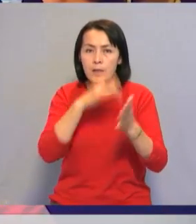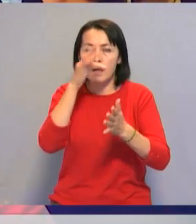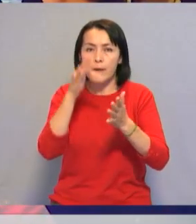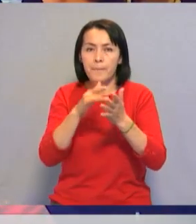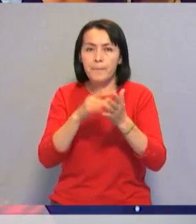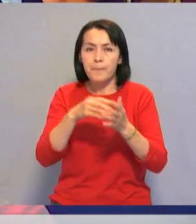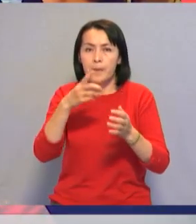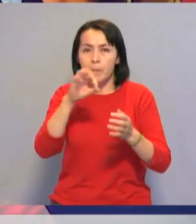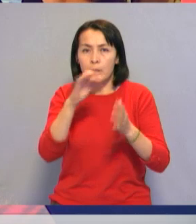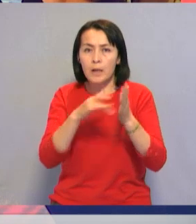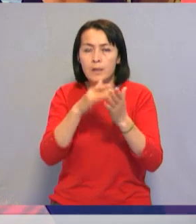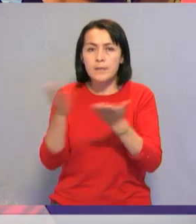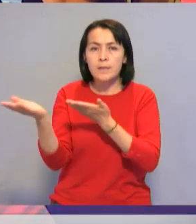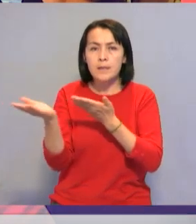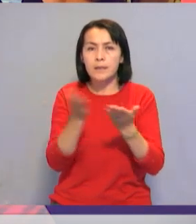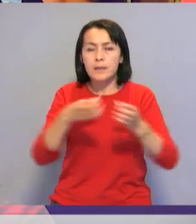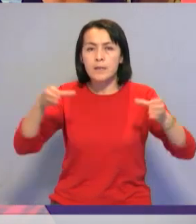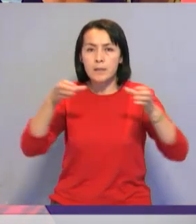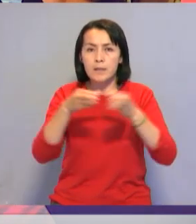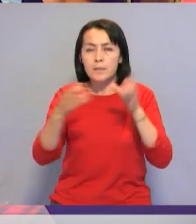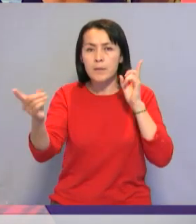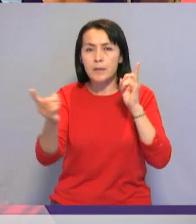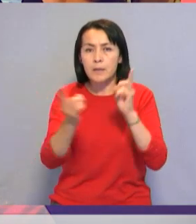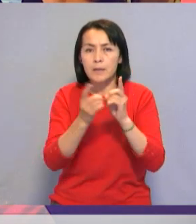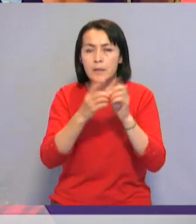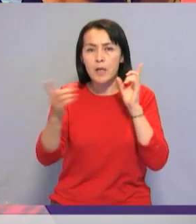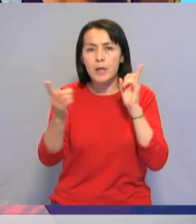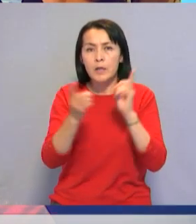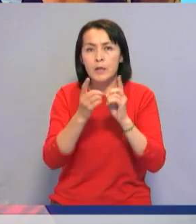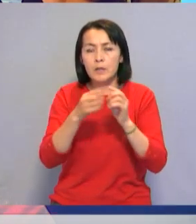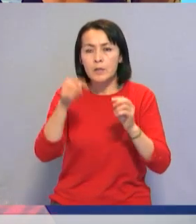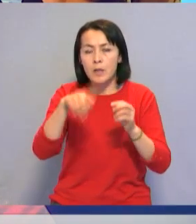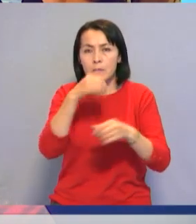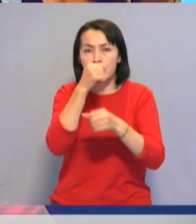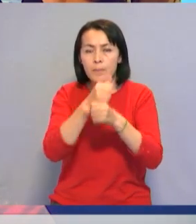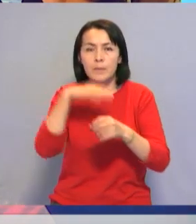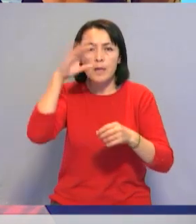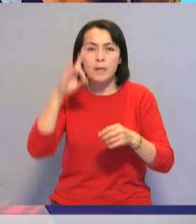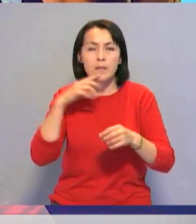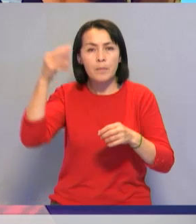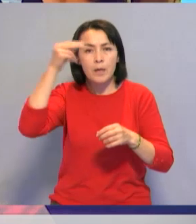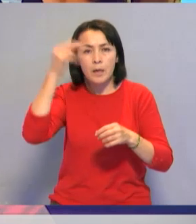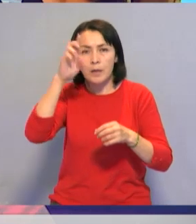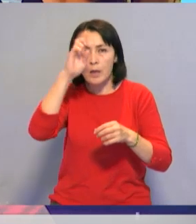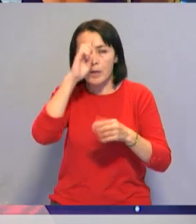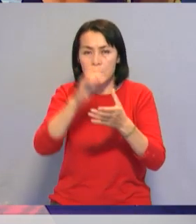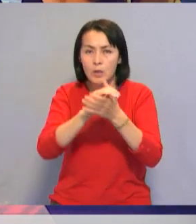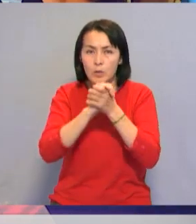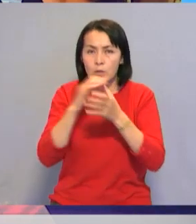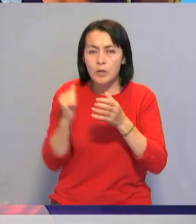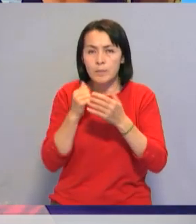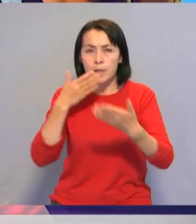провинциясы Миньян қаласынан келген делегациямен кездесті. Кездесуде аймақ басшысы Қазақстан мен Қытай мемлекеттерінің